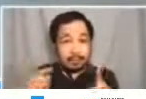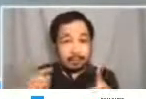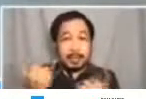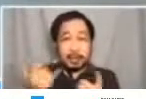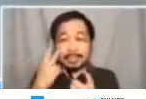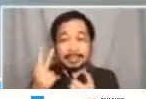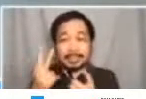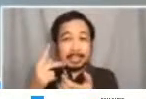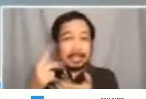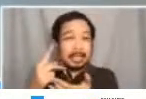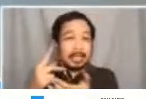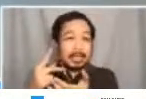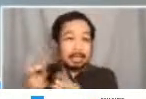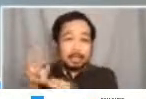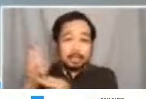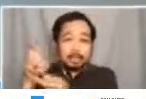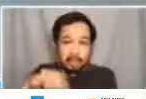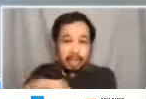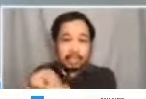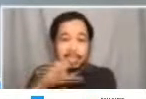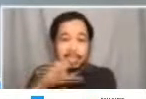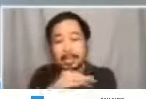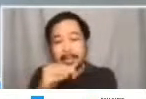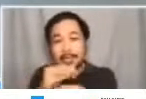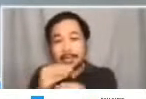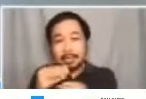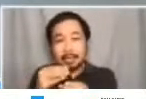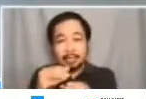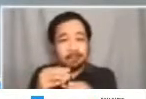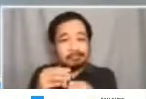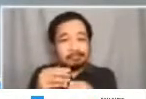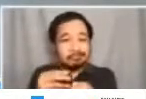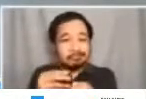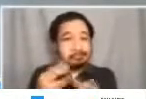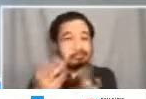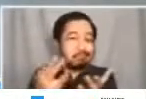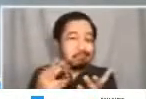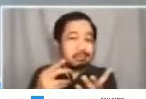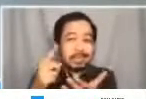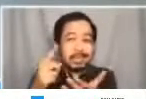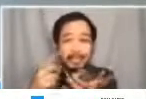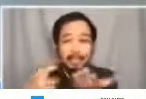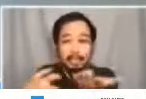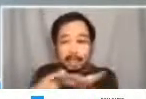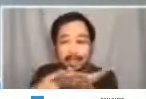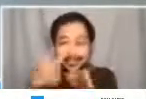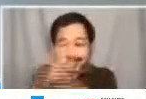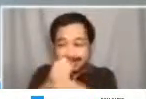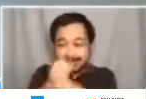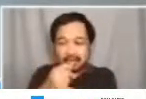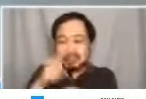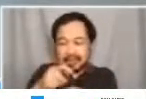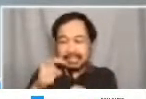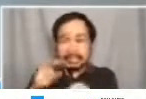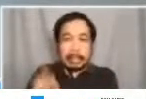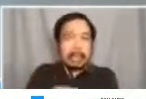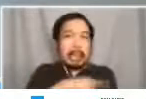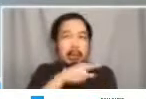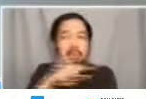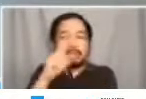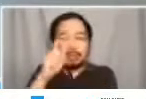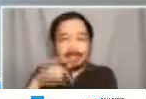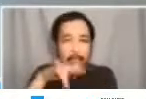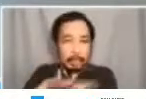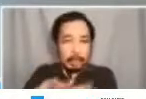put the full cost of the ticket in a travel fund. Ito pong mga to, initially po, pwede po itong